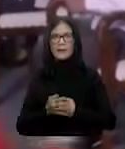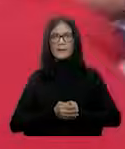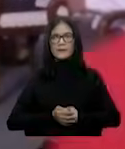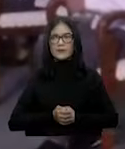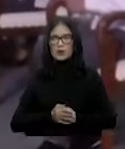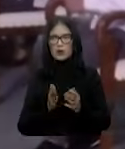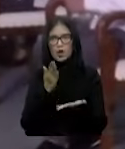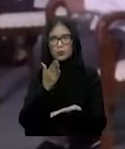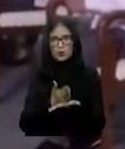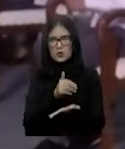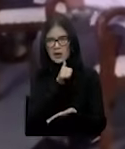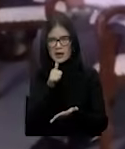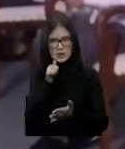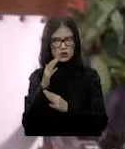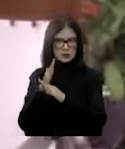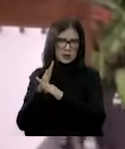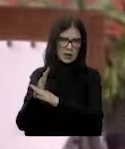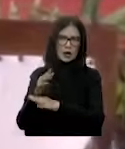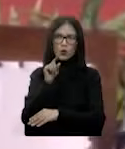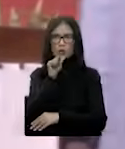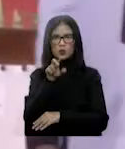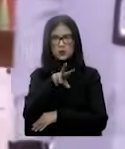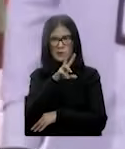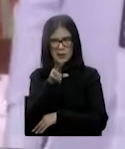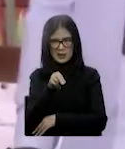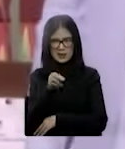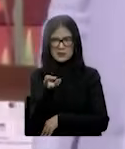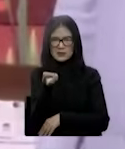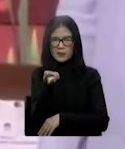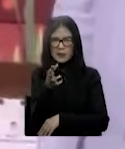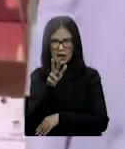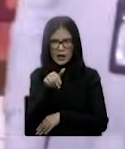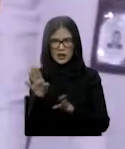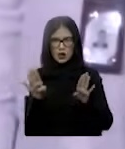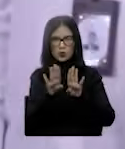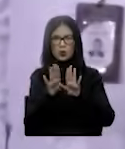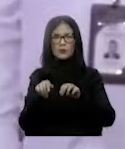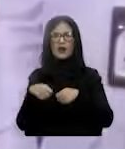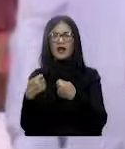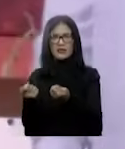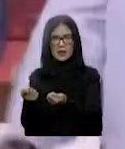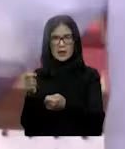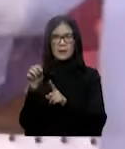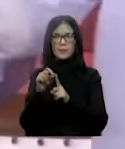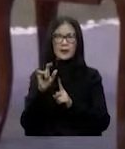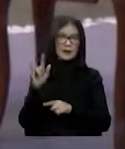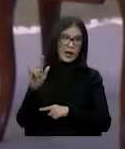Keputusan Anies menolak maju Pilgub Jawa Barat di detik-detik akhir pendaftaran membuat PDIP cukup